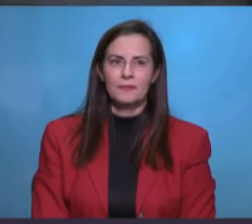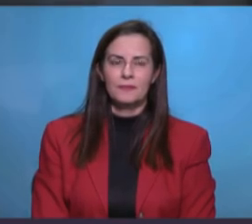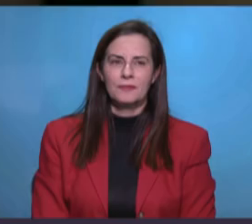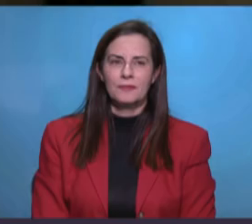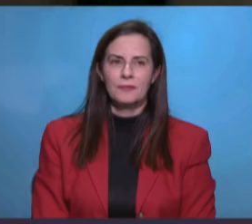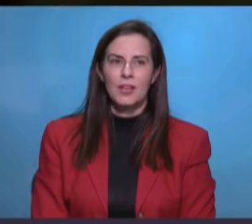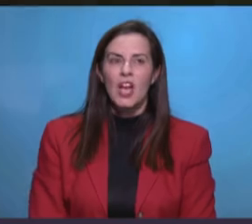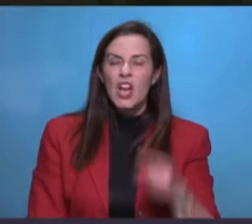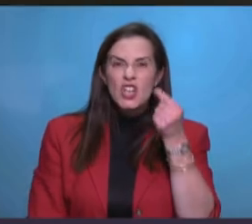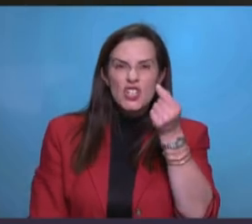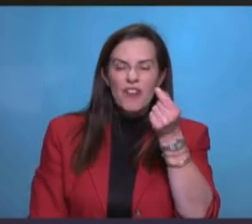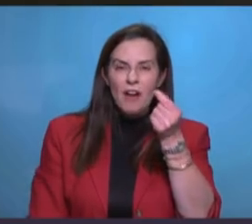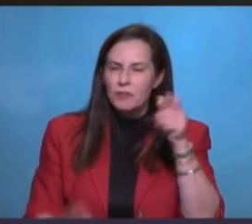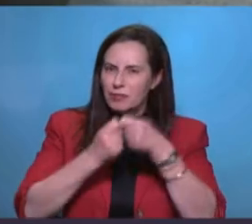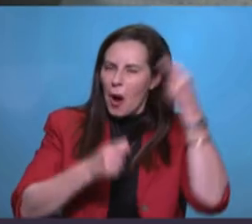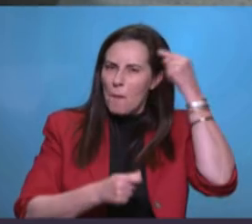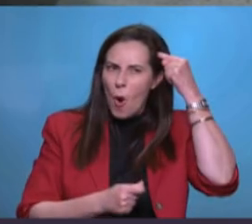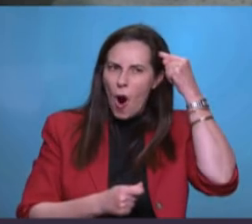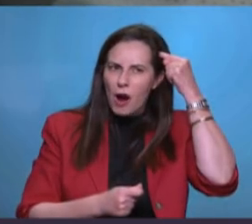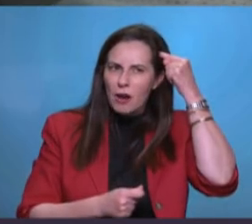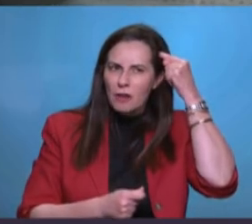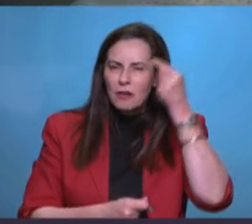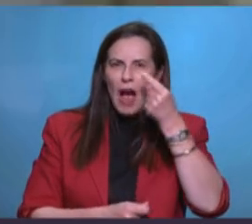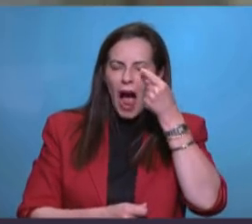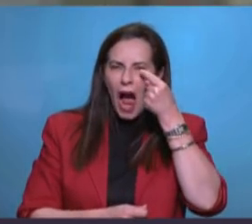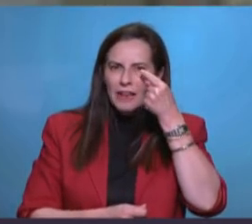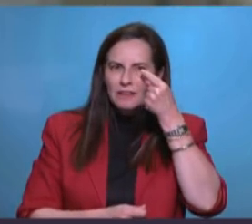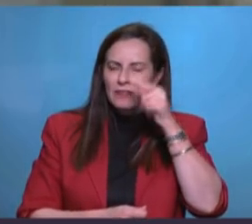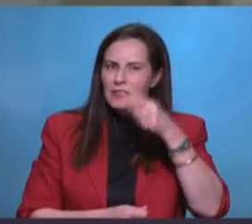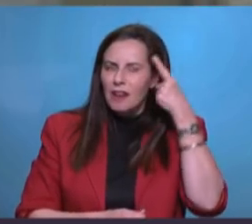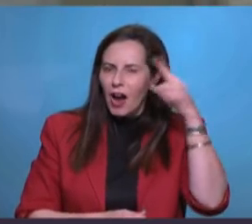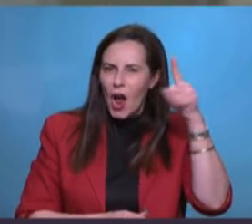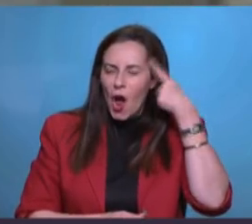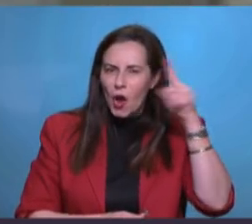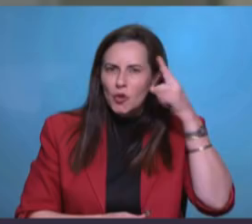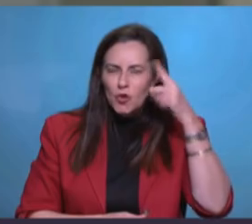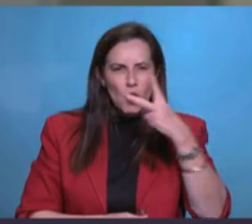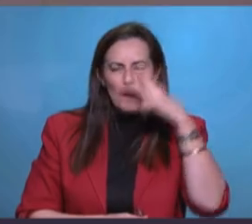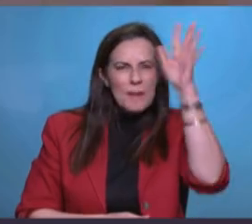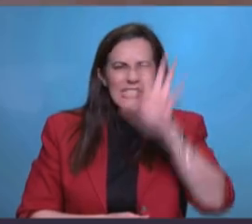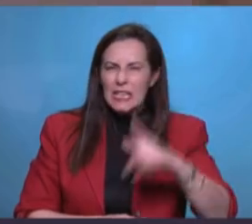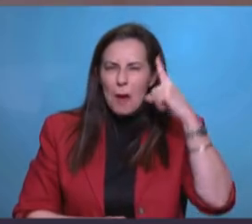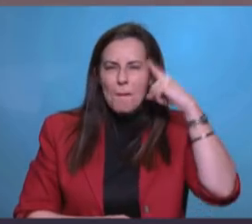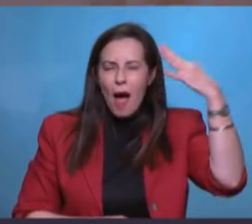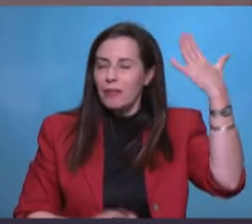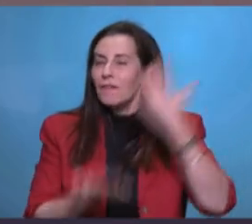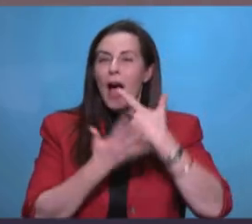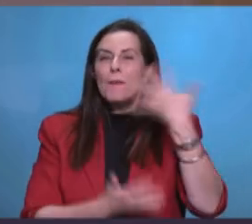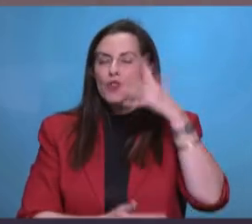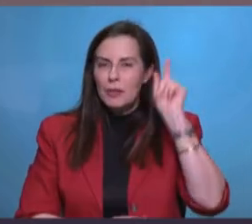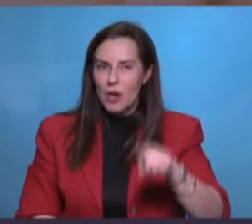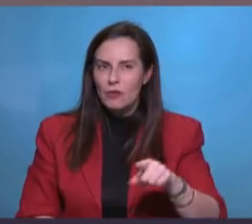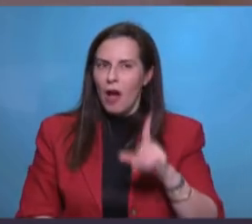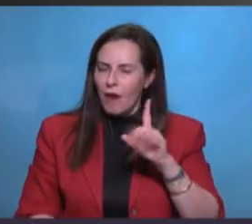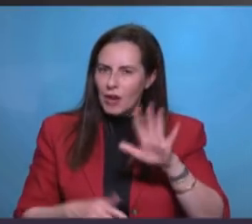שבבים מושתלים שמתקשרים עם המוח, השתלת עין ביונית הם רעיונות שמתורגמים לסרטי מדע בדיוני כבר עשרות שנים. אבל